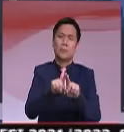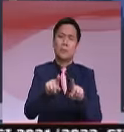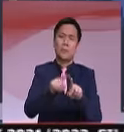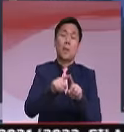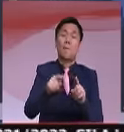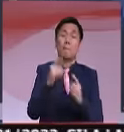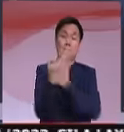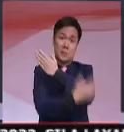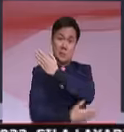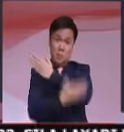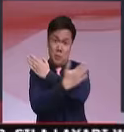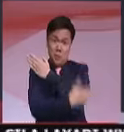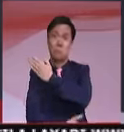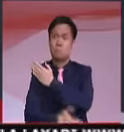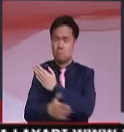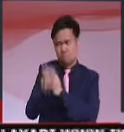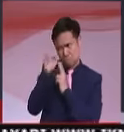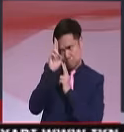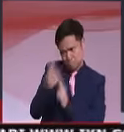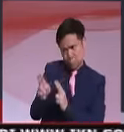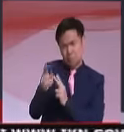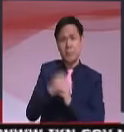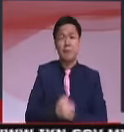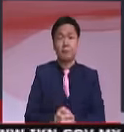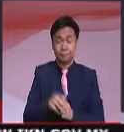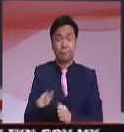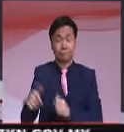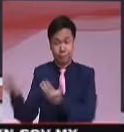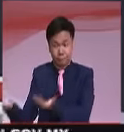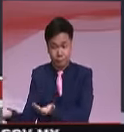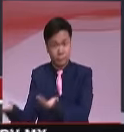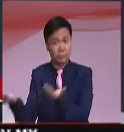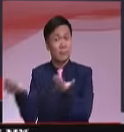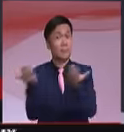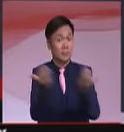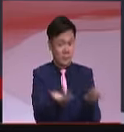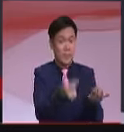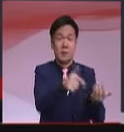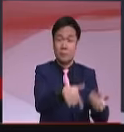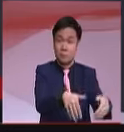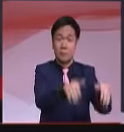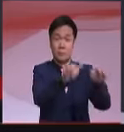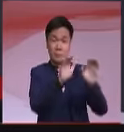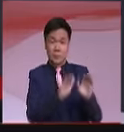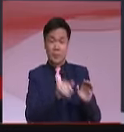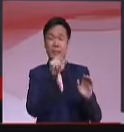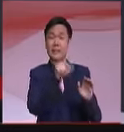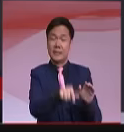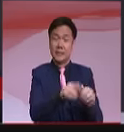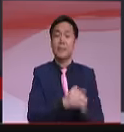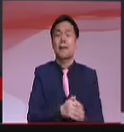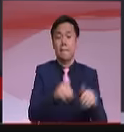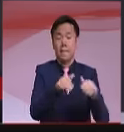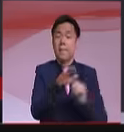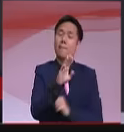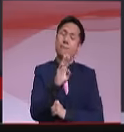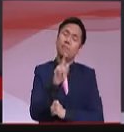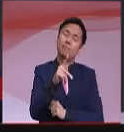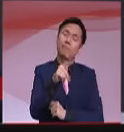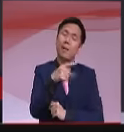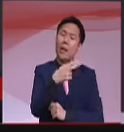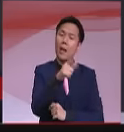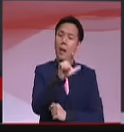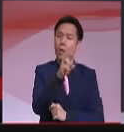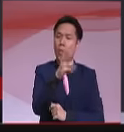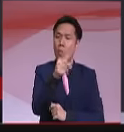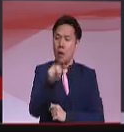jelas Perdana menteri Thailand yingluck shin-hye Nazah oleh ramah akan dikebumikan di lingkaran Makam Pahlawan masjid